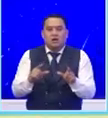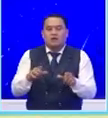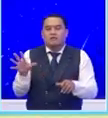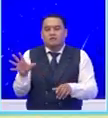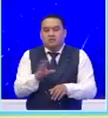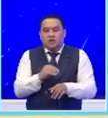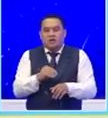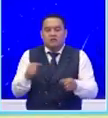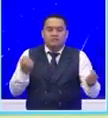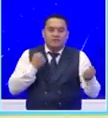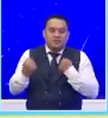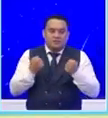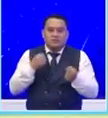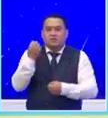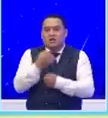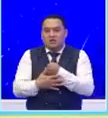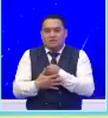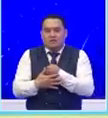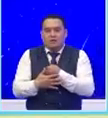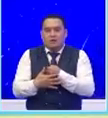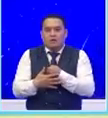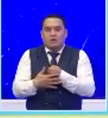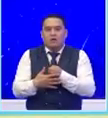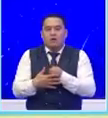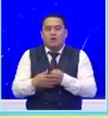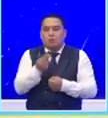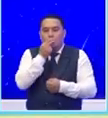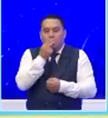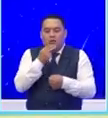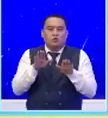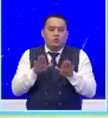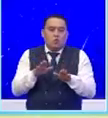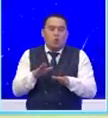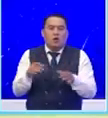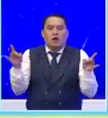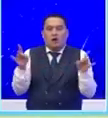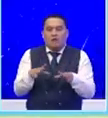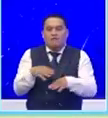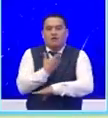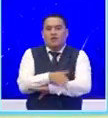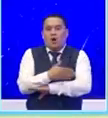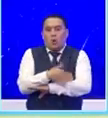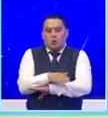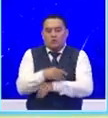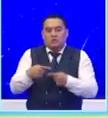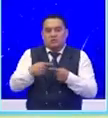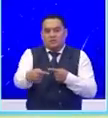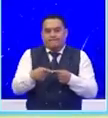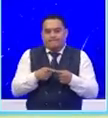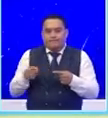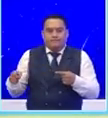базаров, фитнес-центров. Допустить работу объектов общепита только на открытом воздухе с сохранением социального